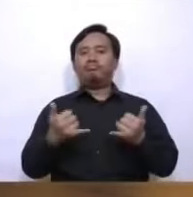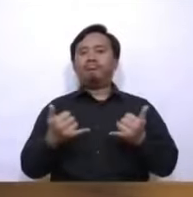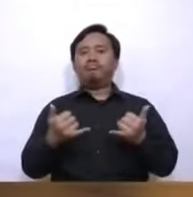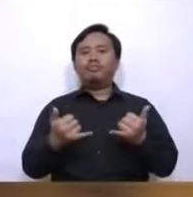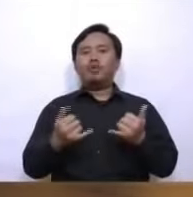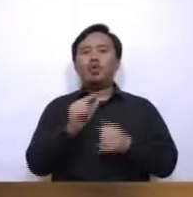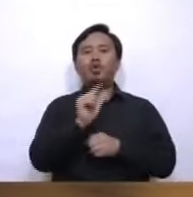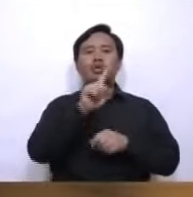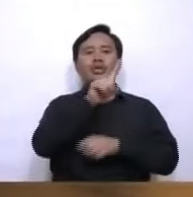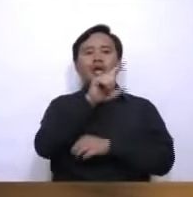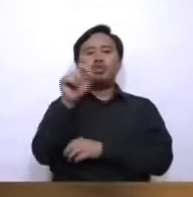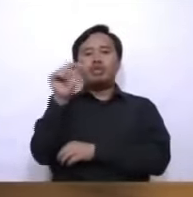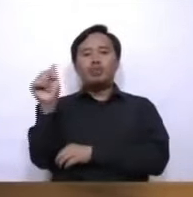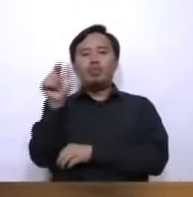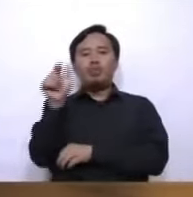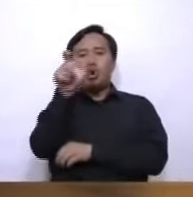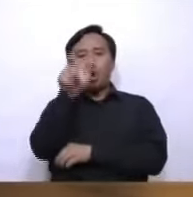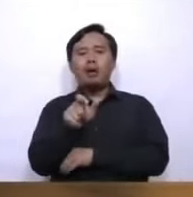orang.